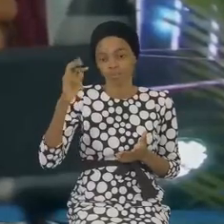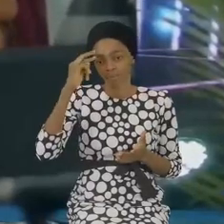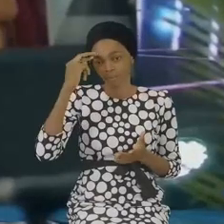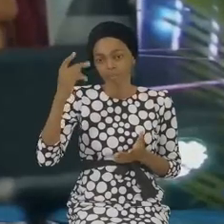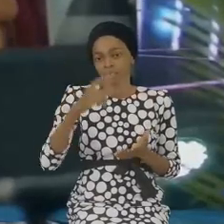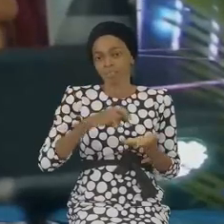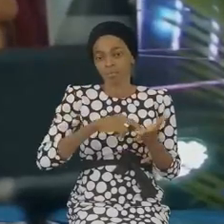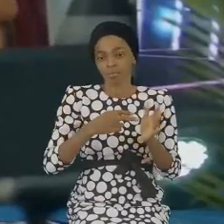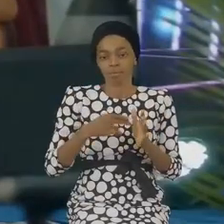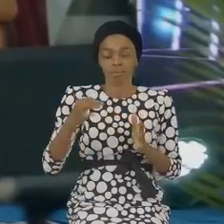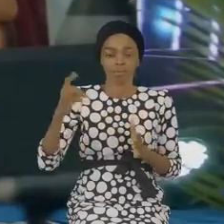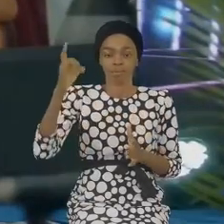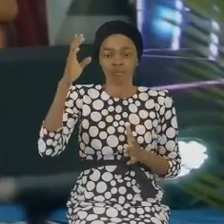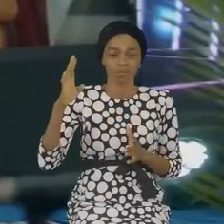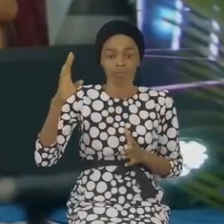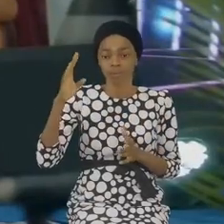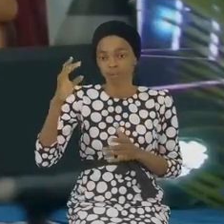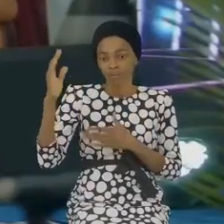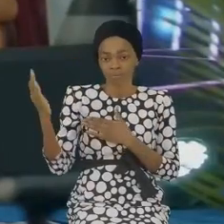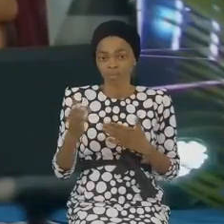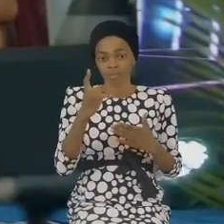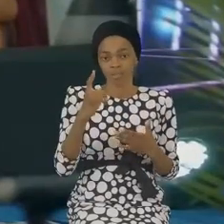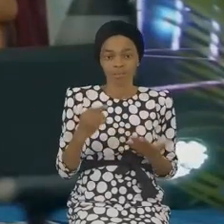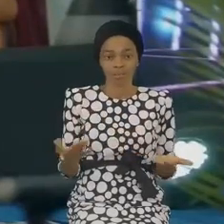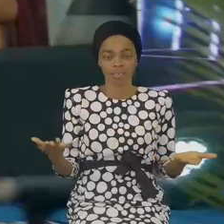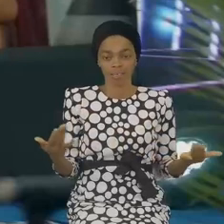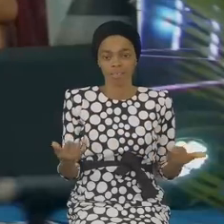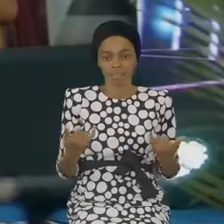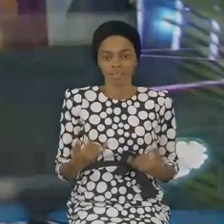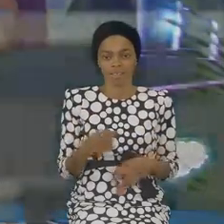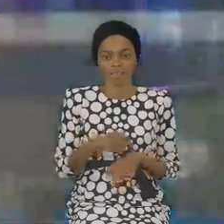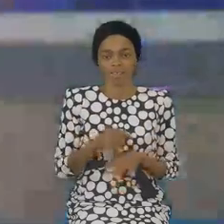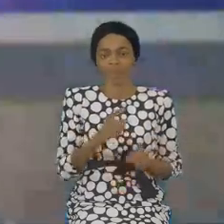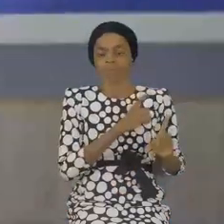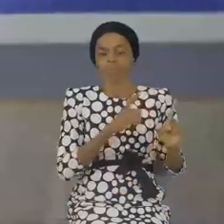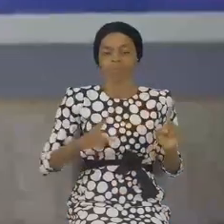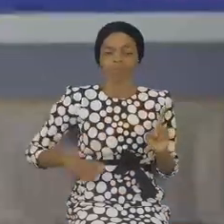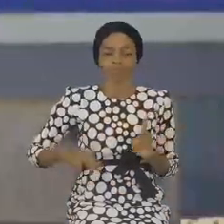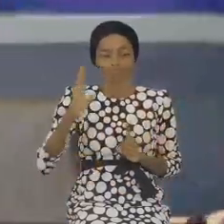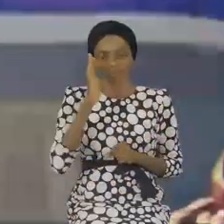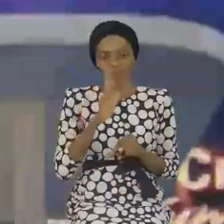raison pour laquelle il nous a rassemblés ici en ce moment, que le Seigneur l'accomplisse